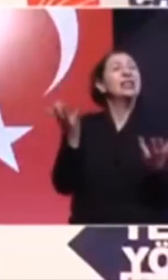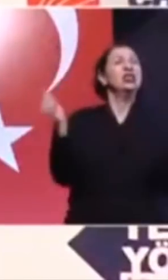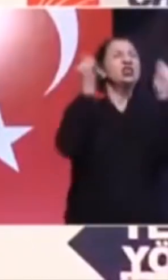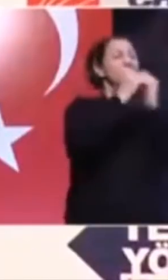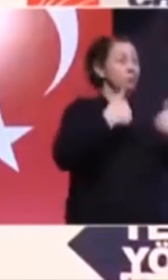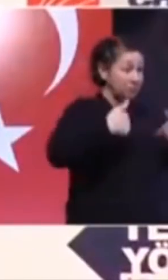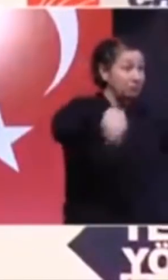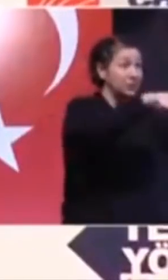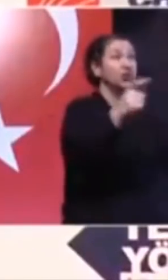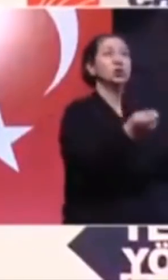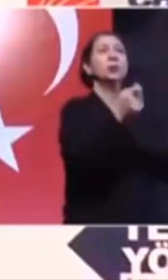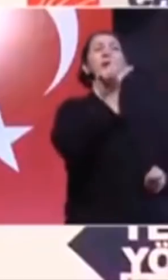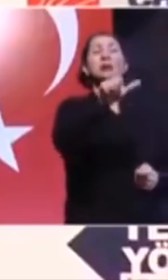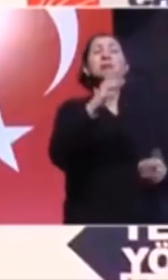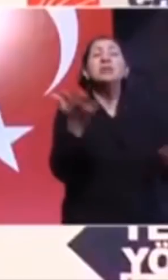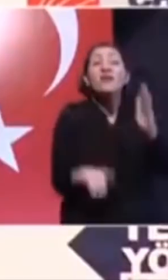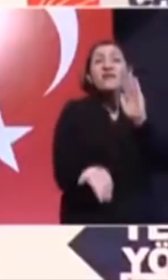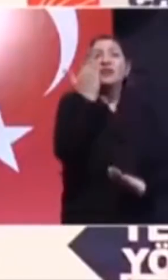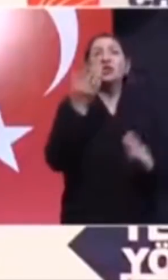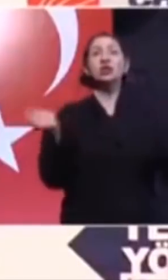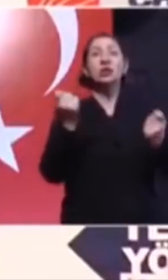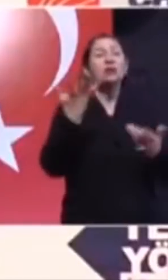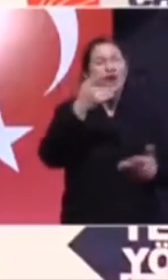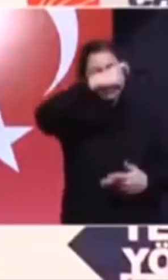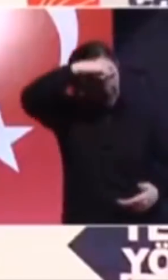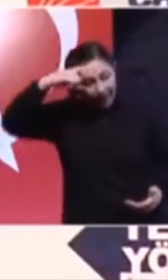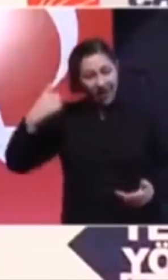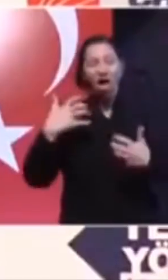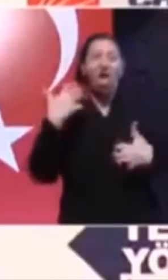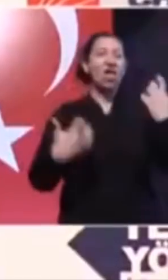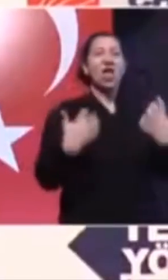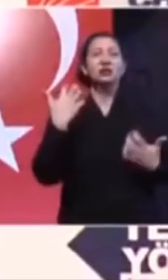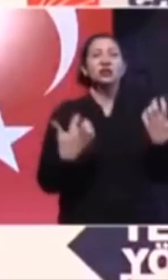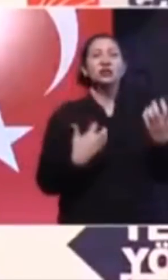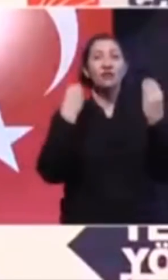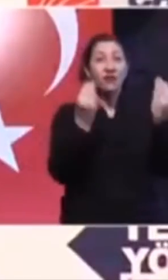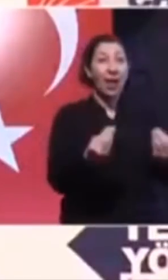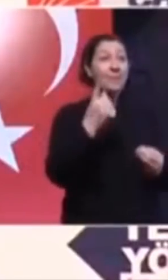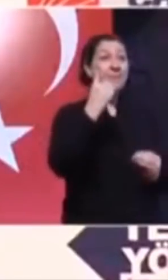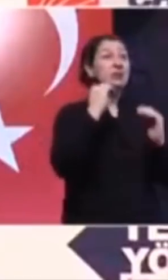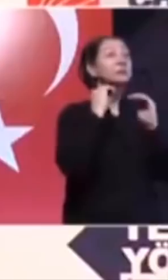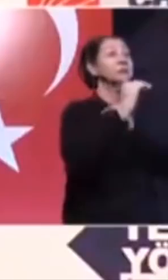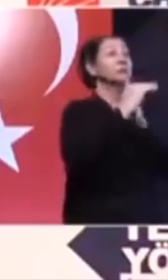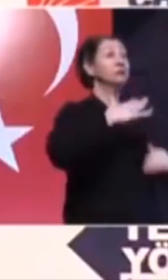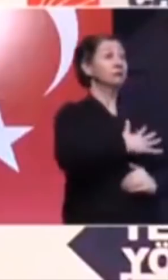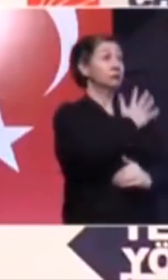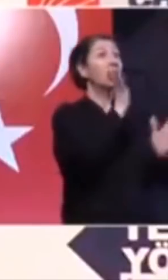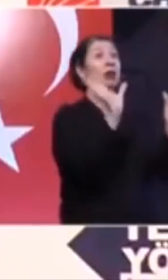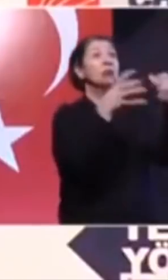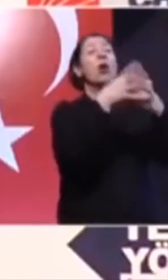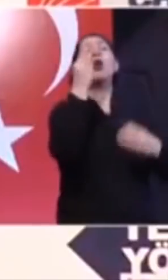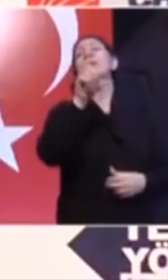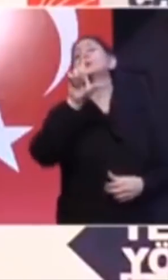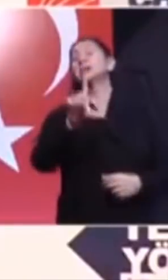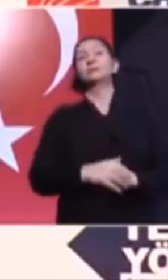çalışmalıyız. Daha fazla çalışan, daha fazla emek ve enerji ortaya koyan bir parti ve örgüt